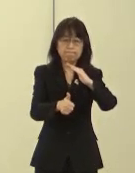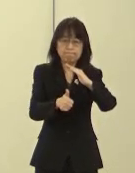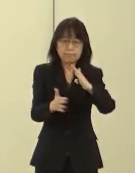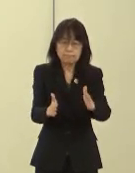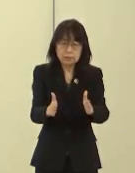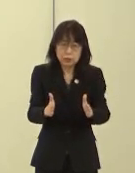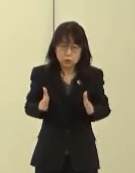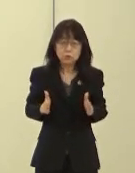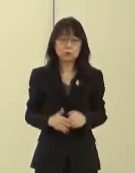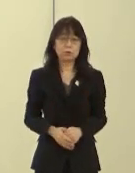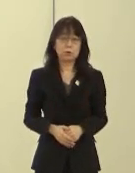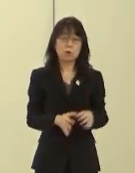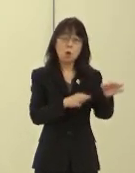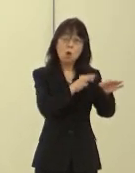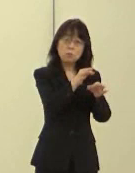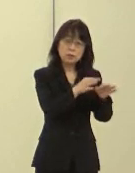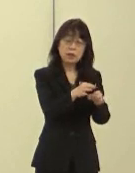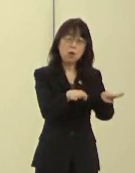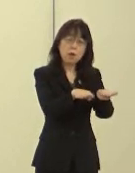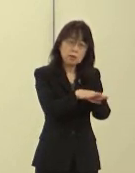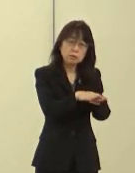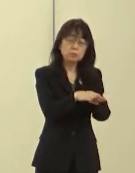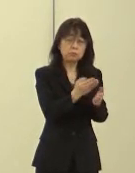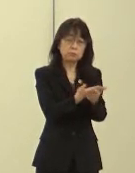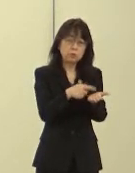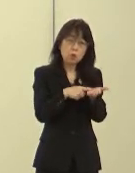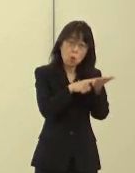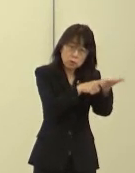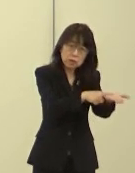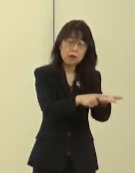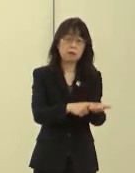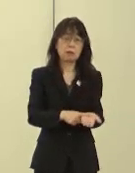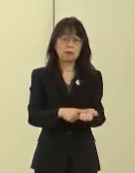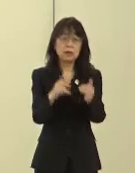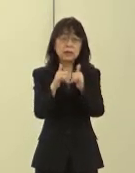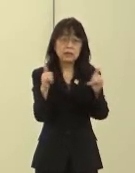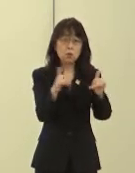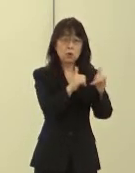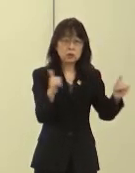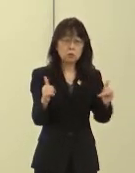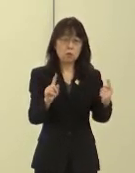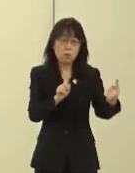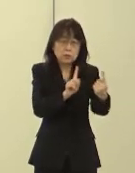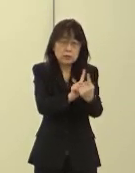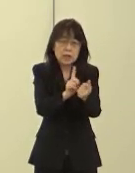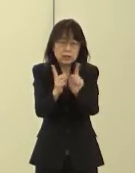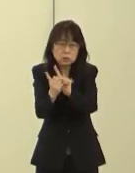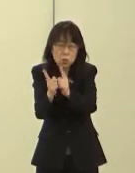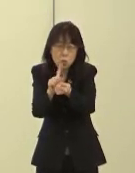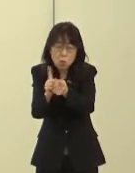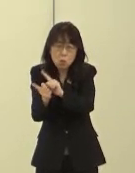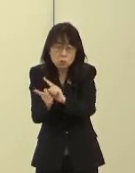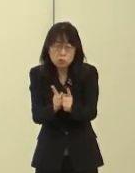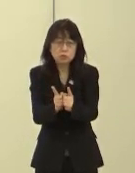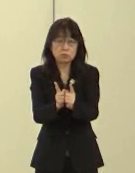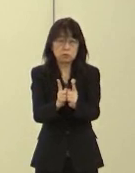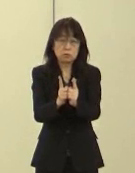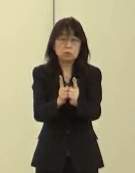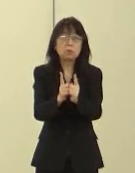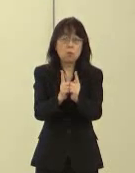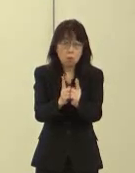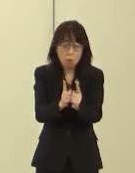く、休業要請という形で、人と人との接触を、まあ、物理的な接触